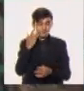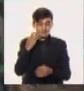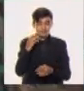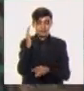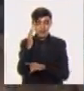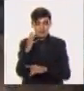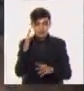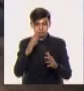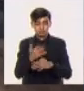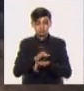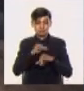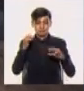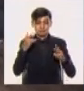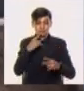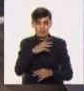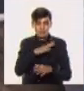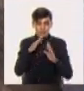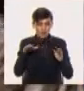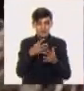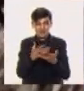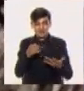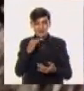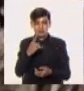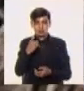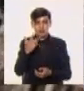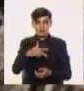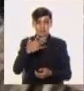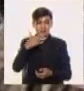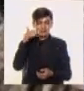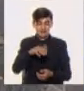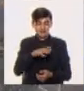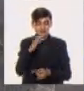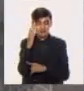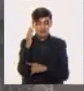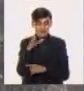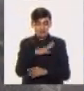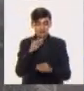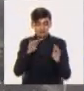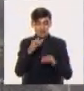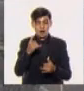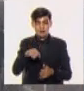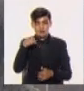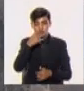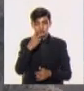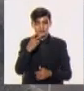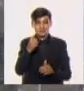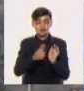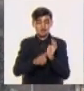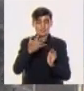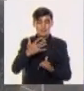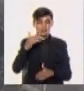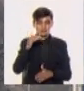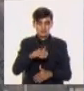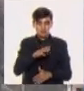ағаш қорын молайтуды тапсырды. Өткен жылы қалада 135 мың ағаш отырғызылса, биыл 265 мың тал егілді. Бұл